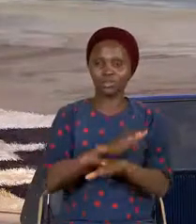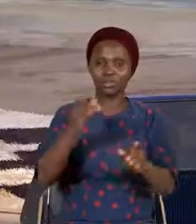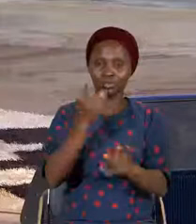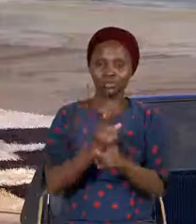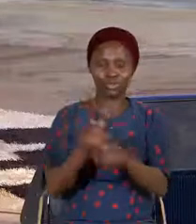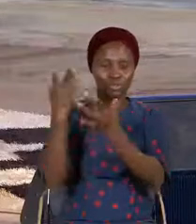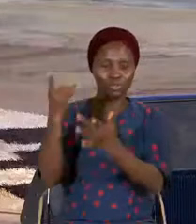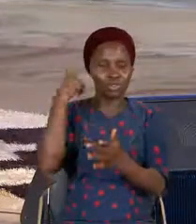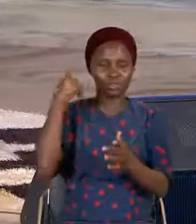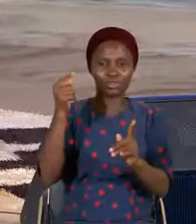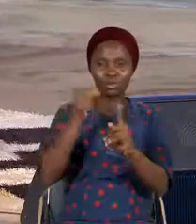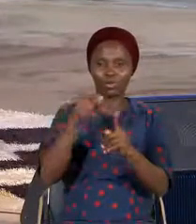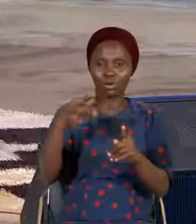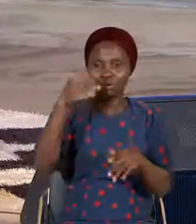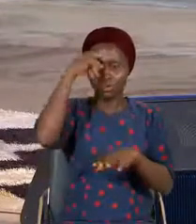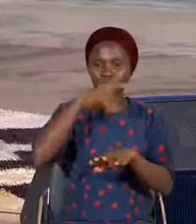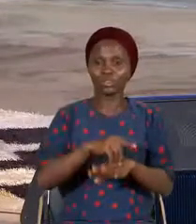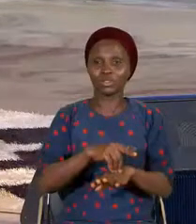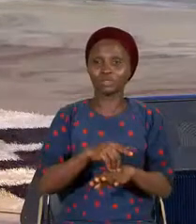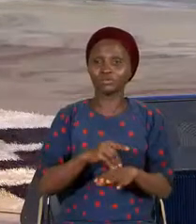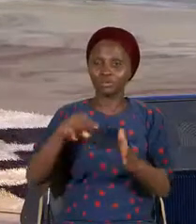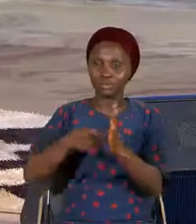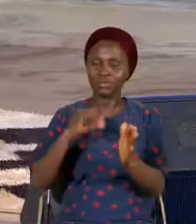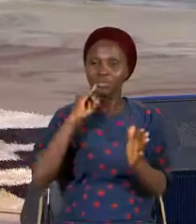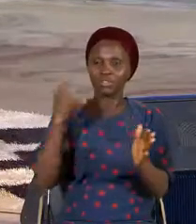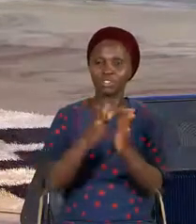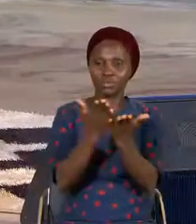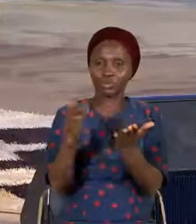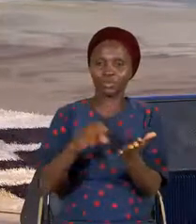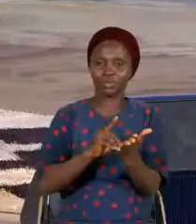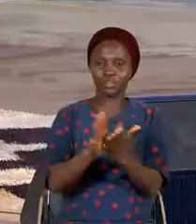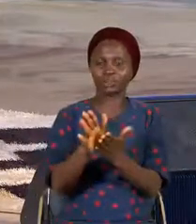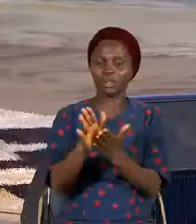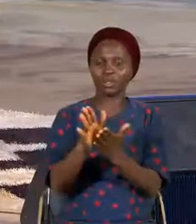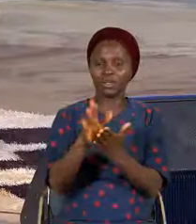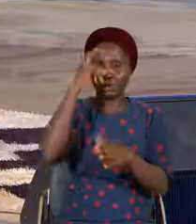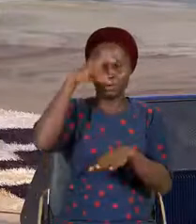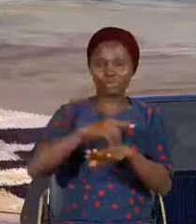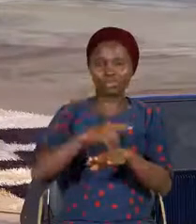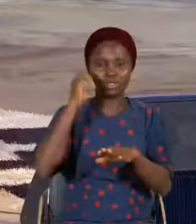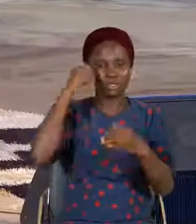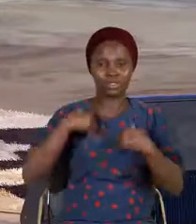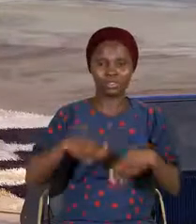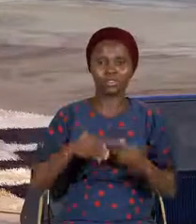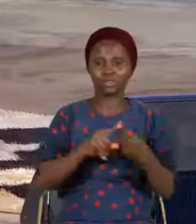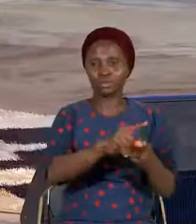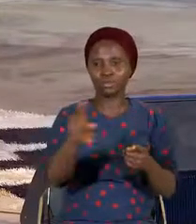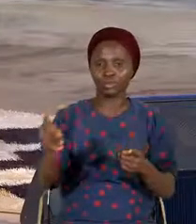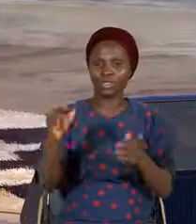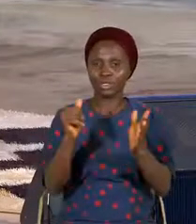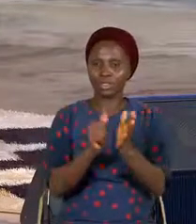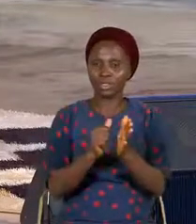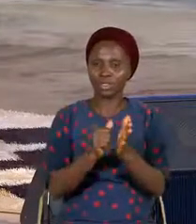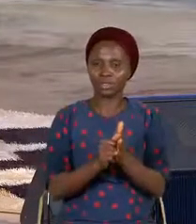N'attendez pas seulement la parole de sagesse comme don, mais voici ce livre de la sagesse divine qui nous a donné pour